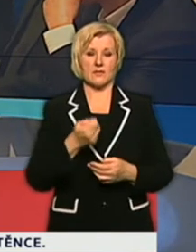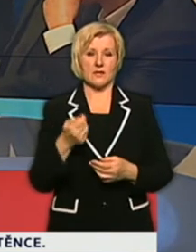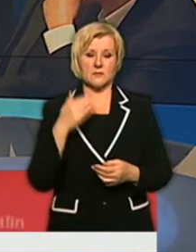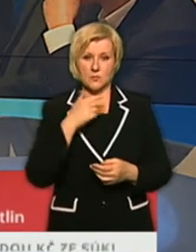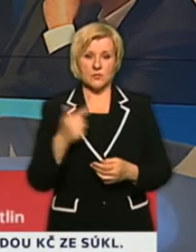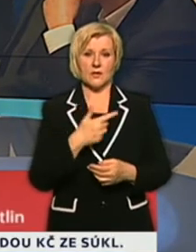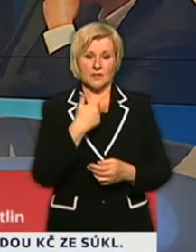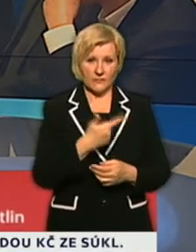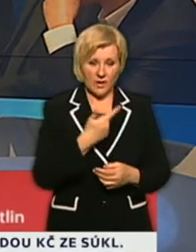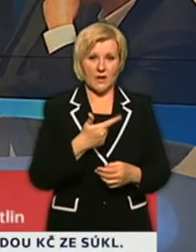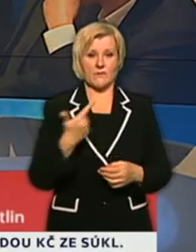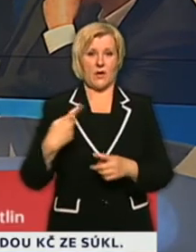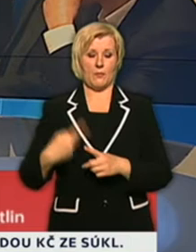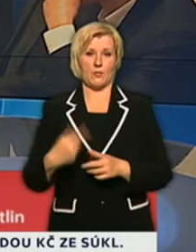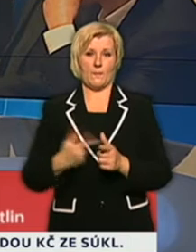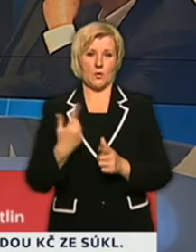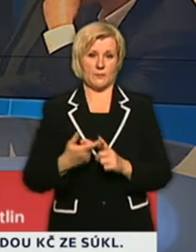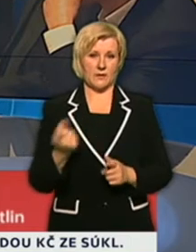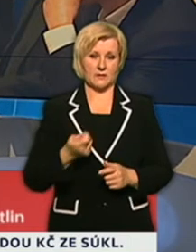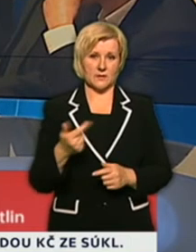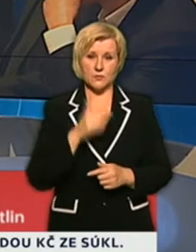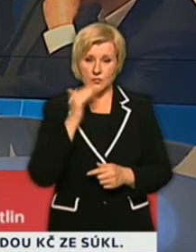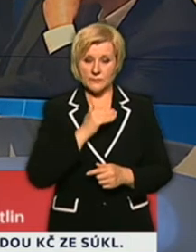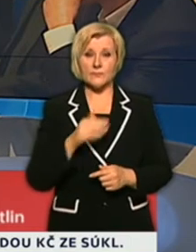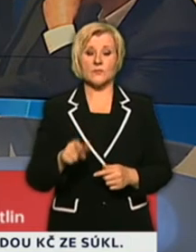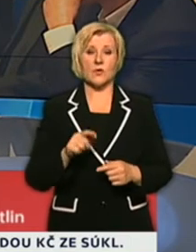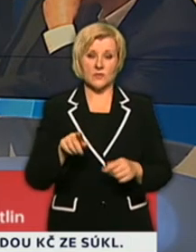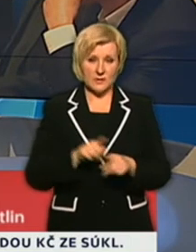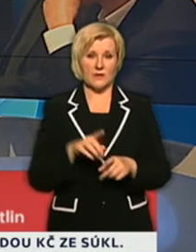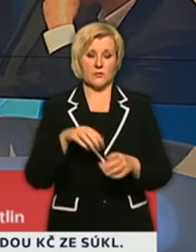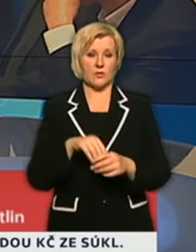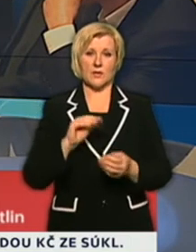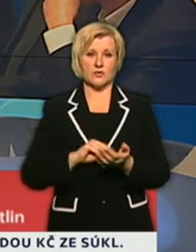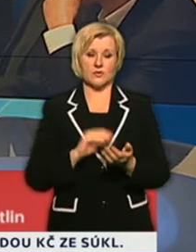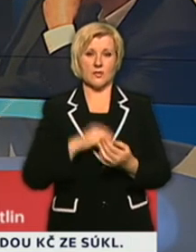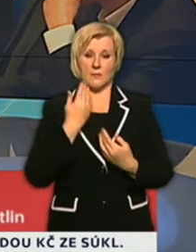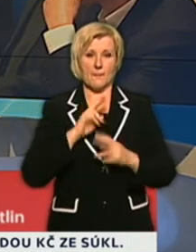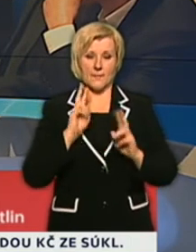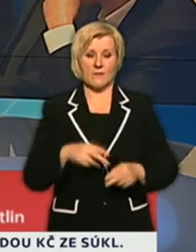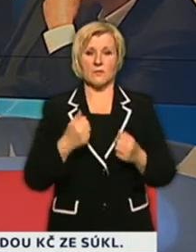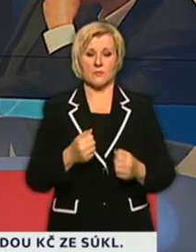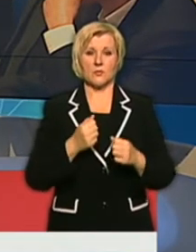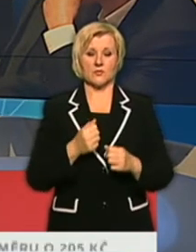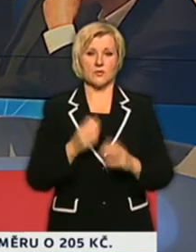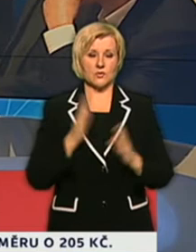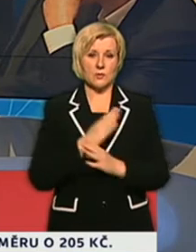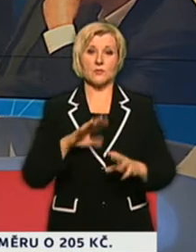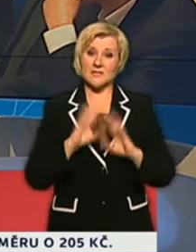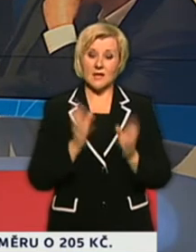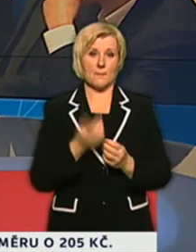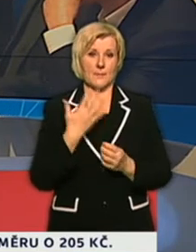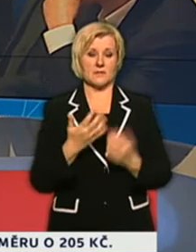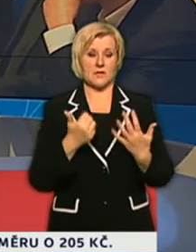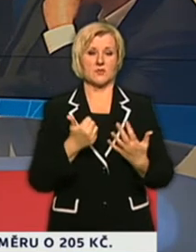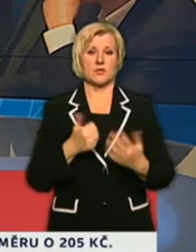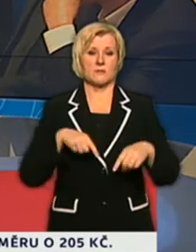Wolfa 2 a 2,5letou podmínkou. Muži jsou dalšími zatím nepravomocně odsouzenými z celkových 650